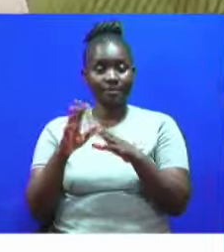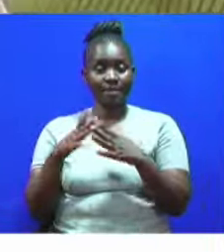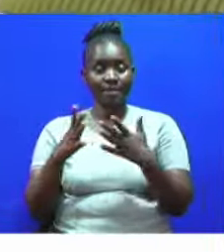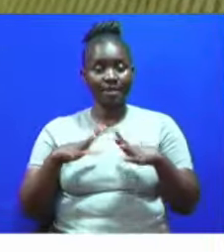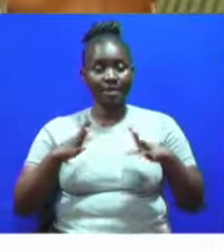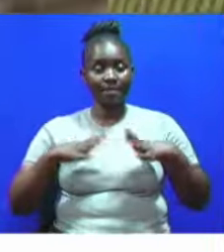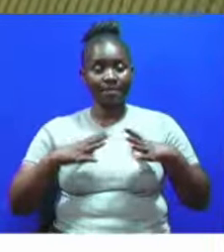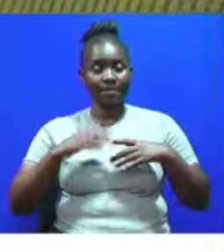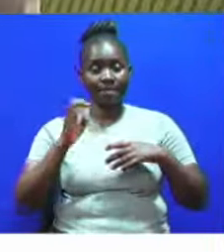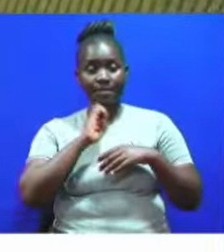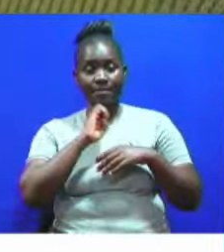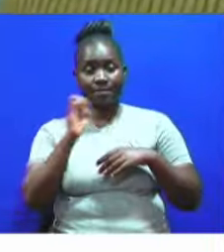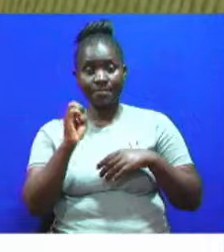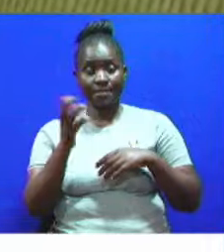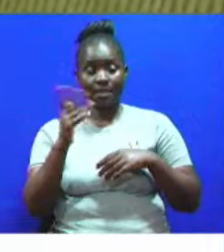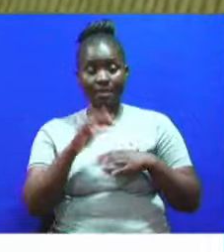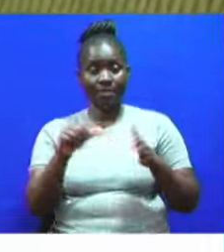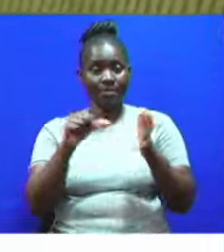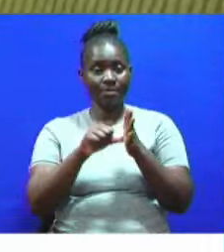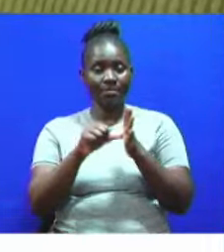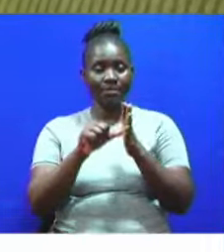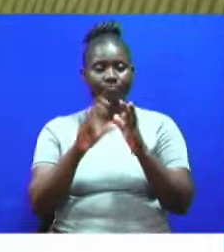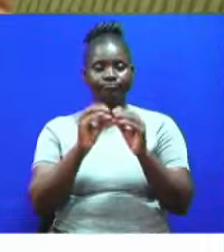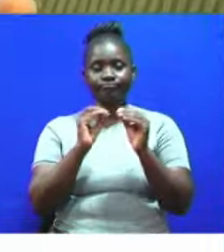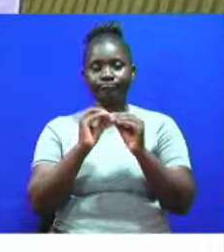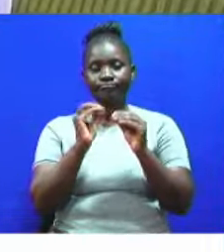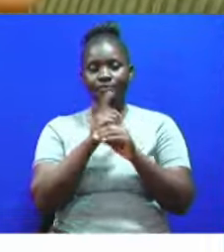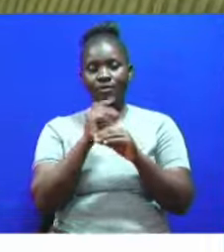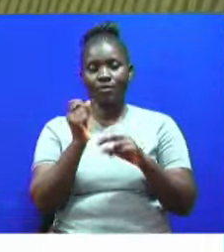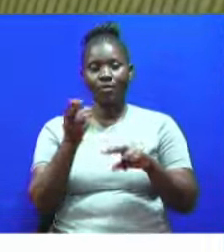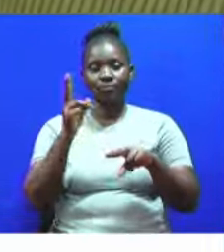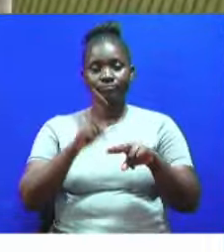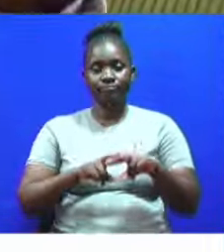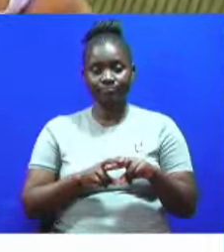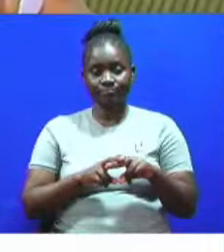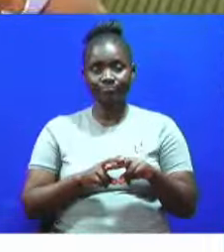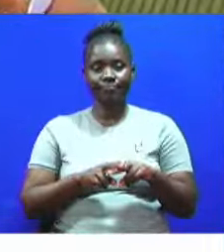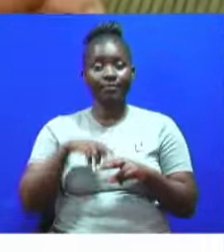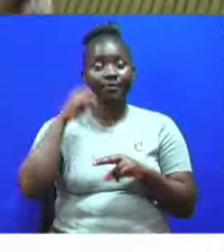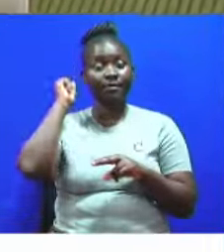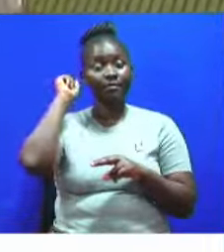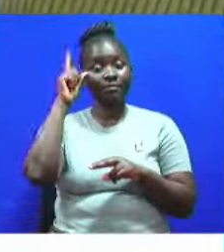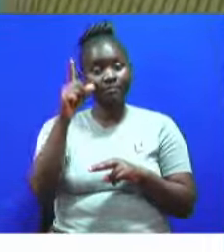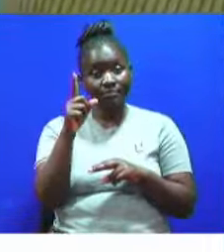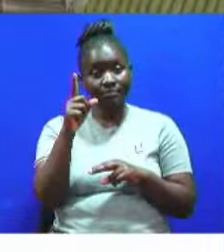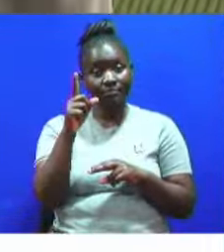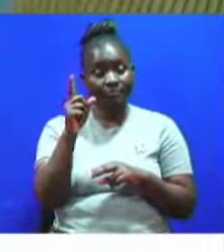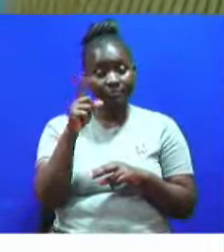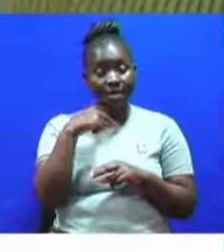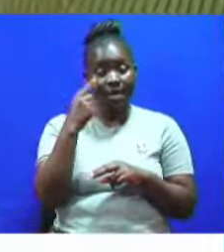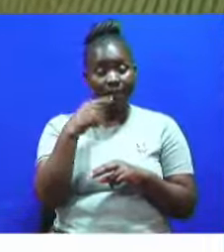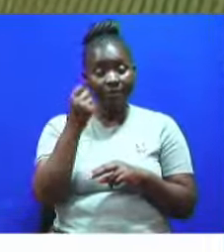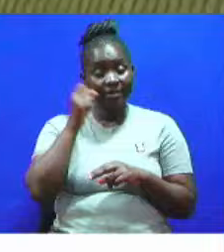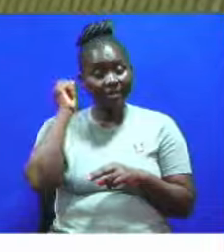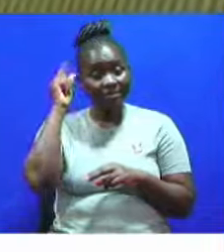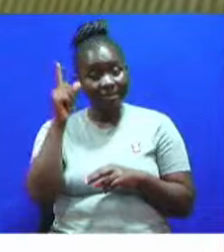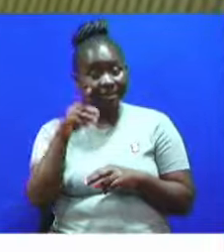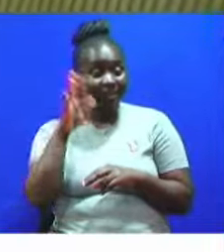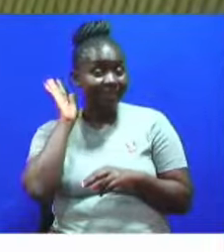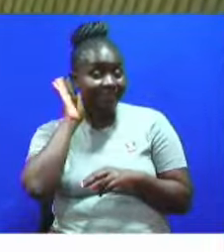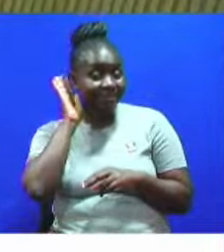isti to yuko chandeka genda mo isaransi Nkoiguare, lakini wanyeta koiguwa.